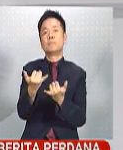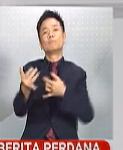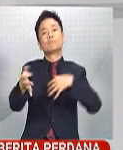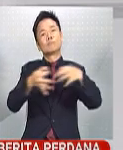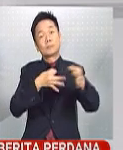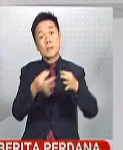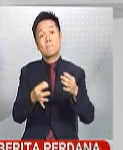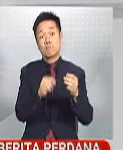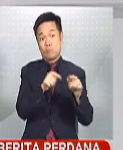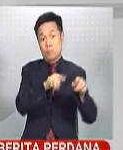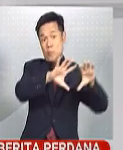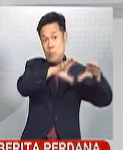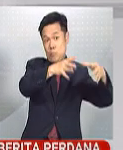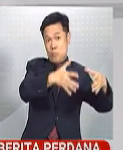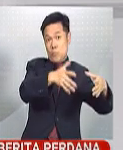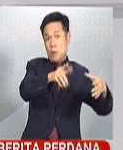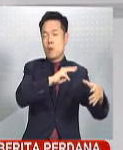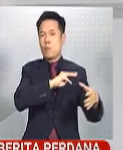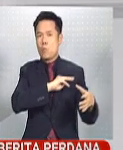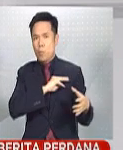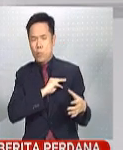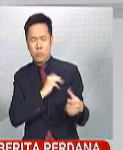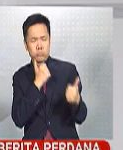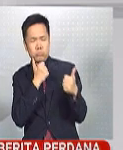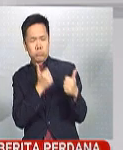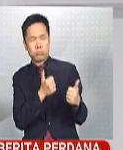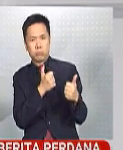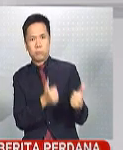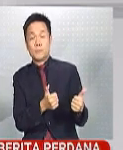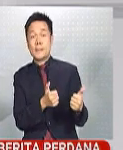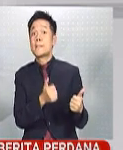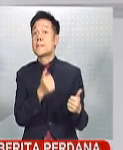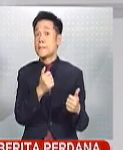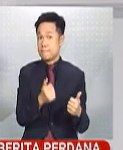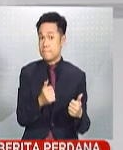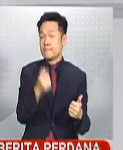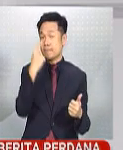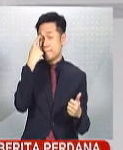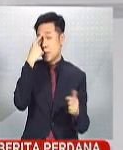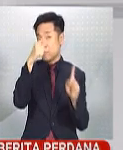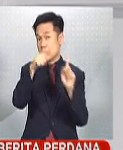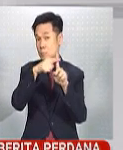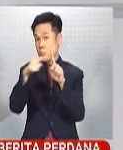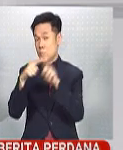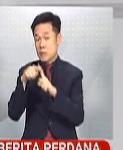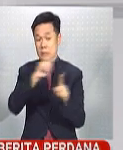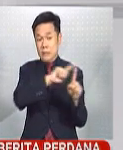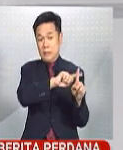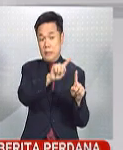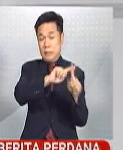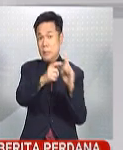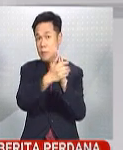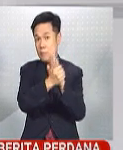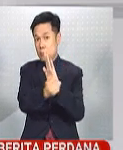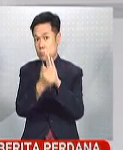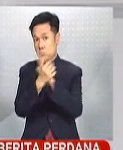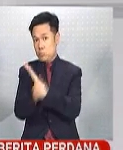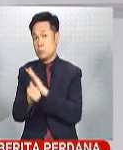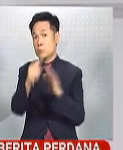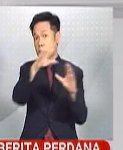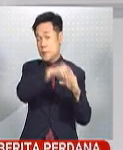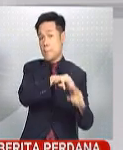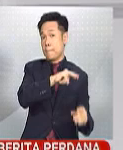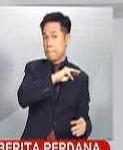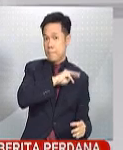senarai barisan kabinet adalah dinamik. Beliau optimis dengan gabungan kumpulan berkepakaran dalam portfolio masing-masing, ia